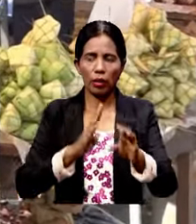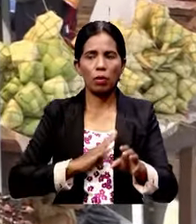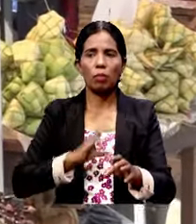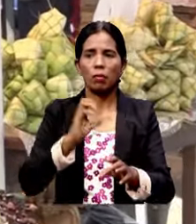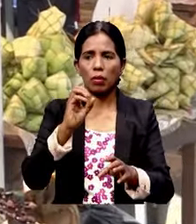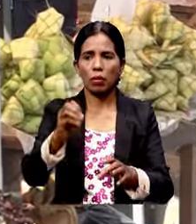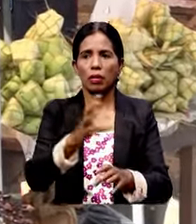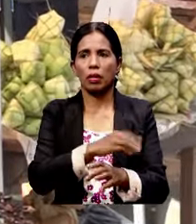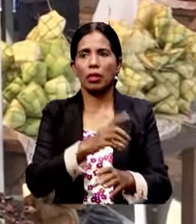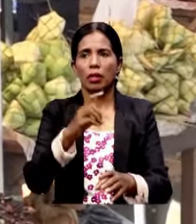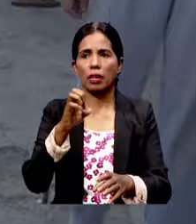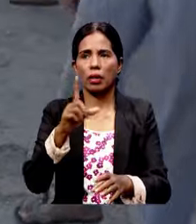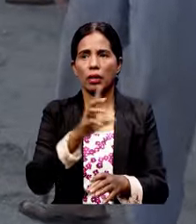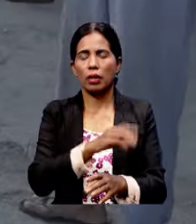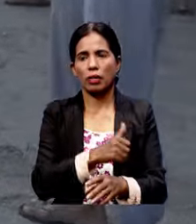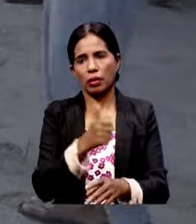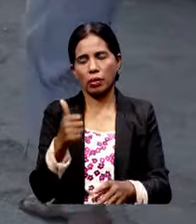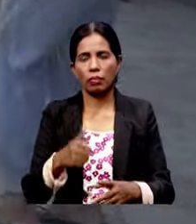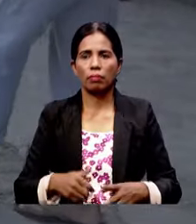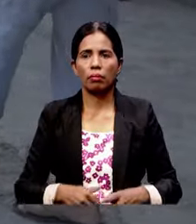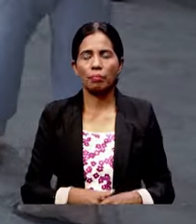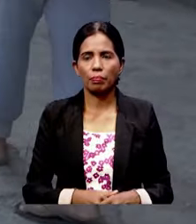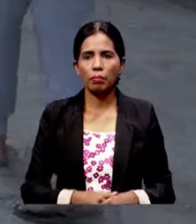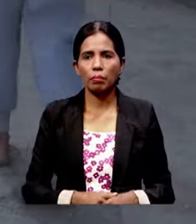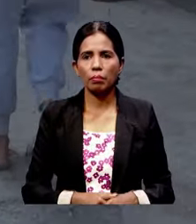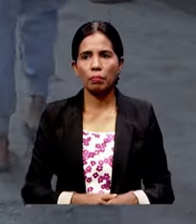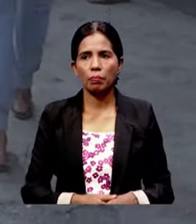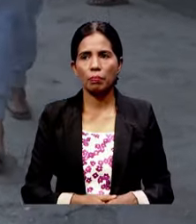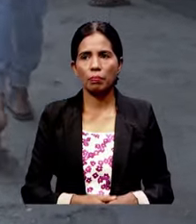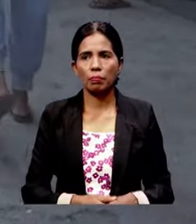Maloa, Delta LM Lui, no Selutan. Abraão Amaral, Tomás Soares, de EME.